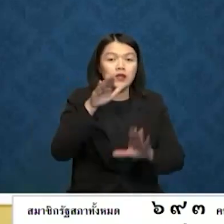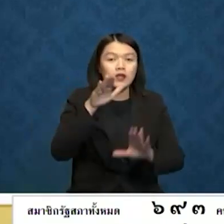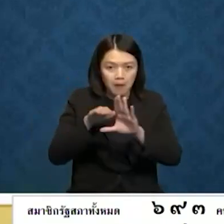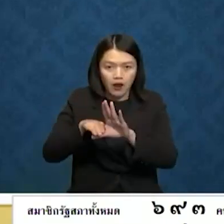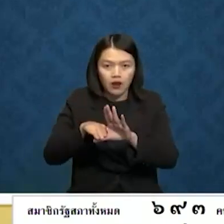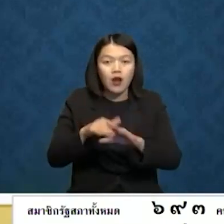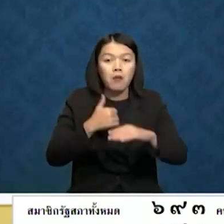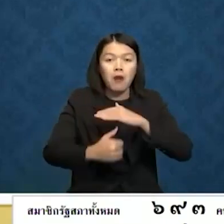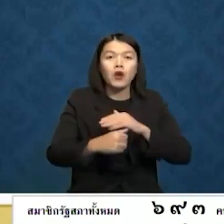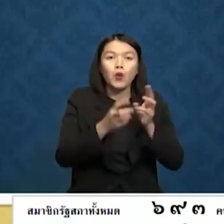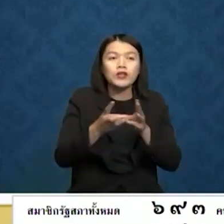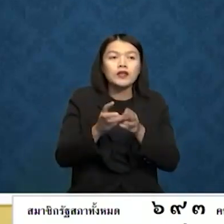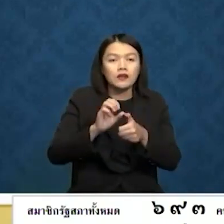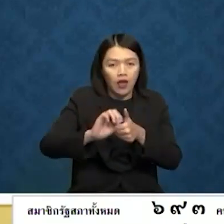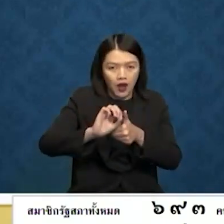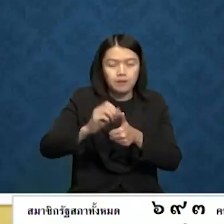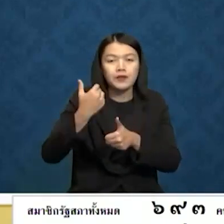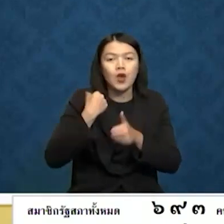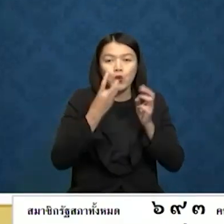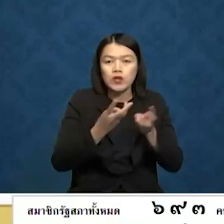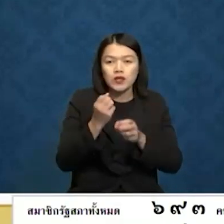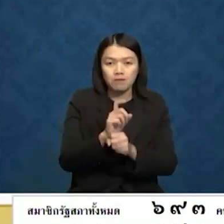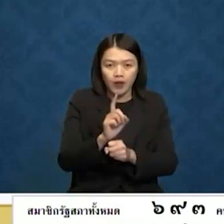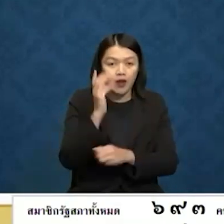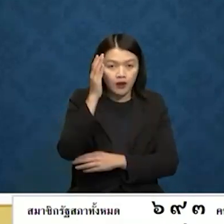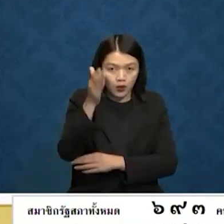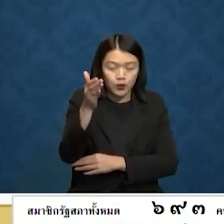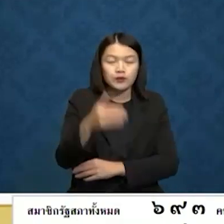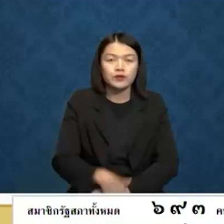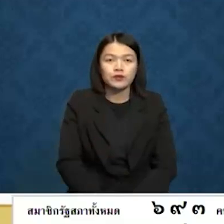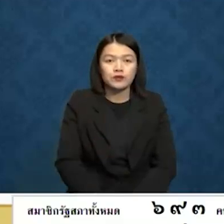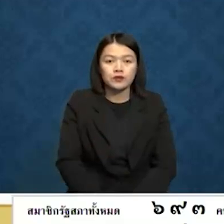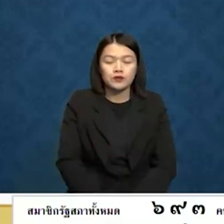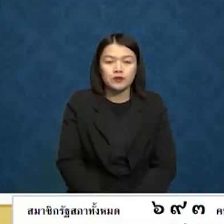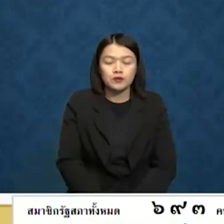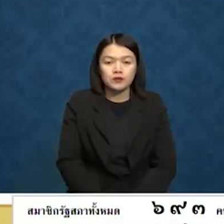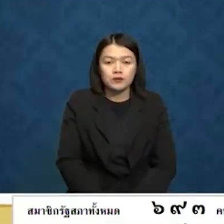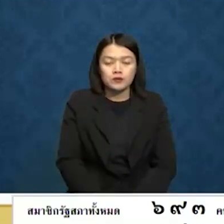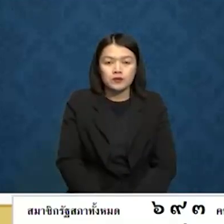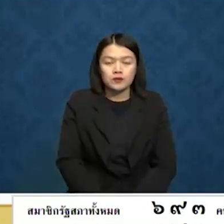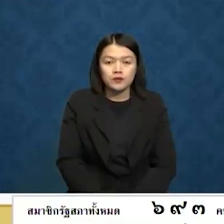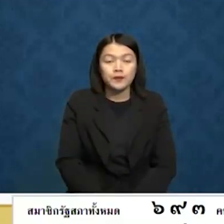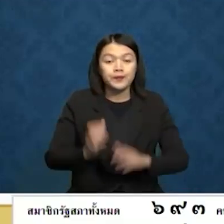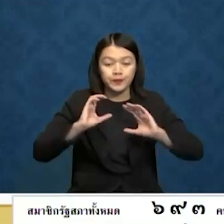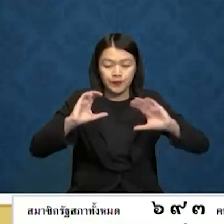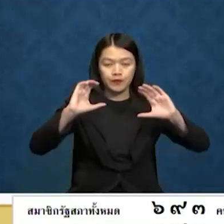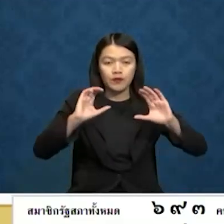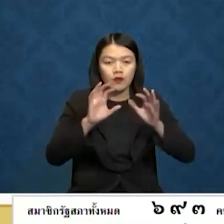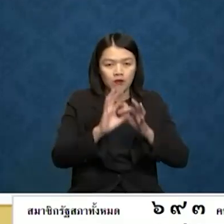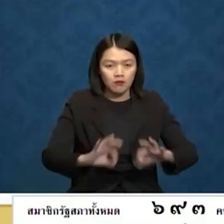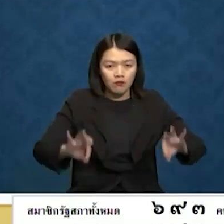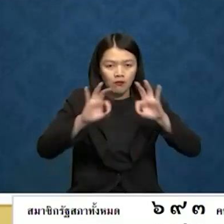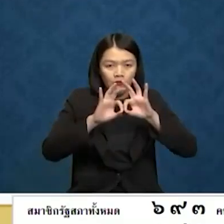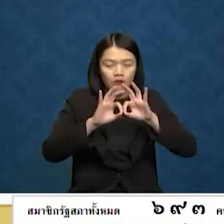ามาเดี๋ยวผมมีวิธีสักเล็กน้อยนะครับที่จะแนะนำว่าจะทำอย่างไรในอนาคตนะครับนอกจากนั้นนะครับรัฐบาลนี้ยังให้ความสำคั